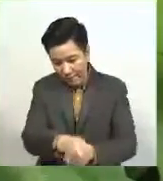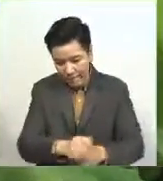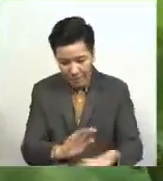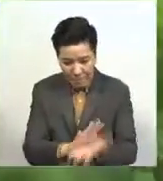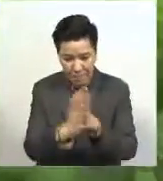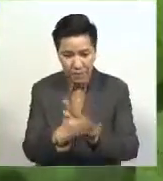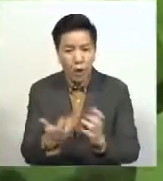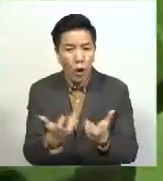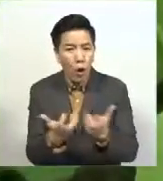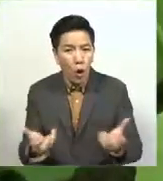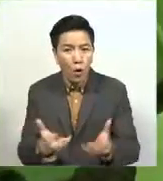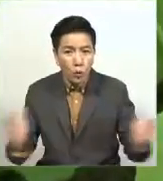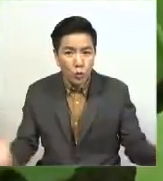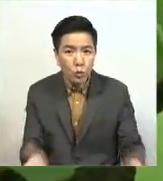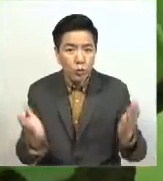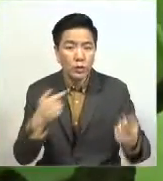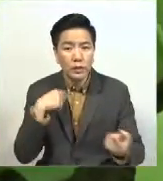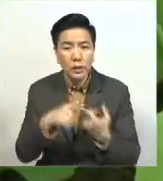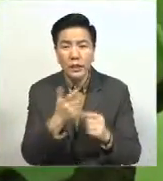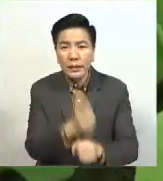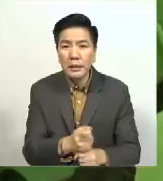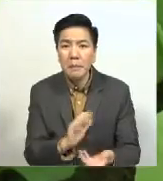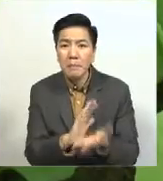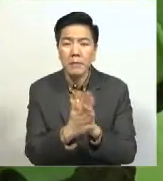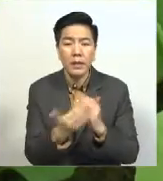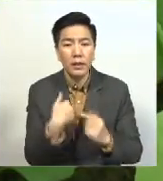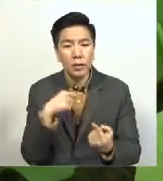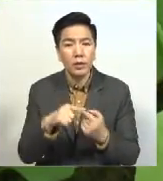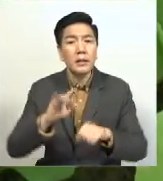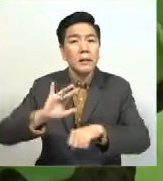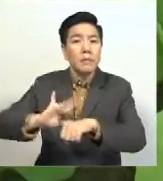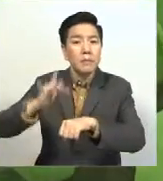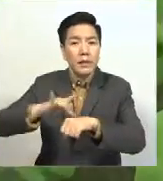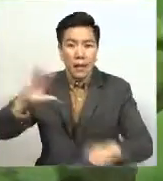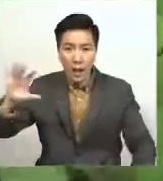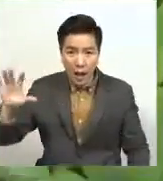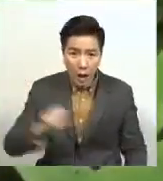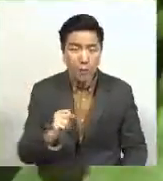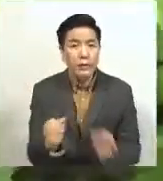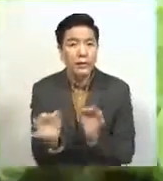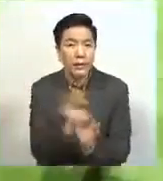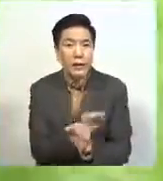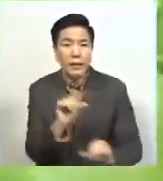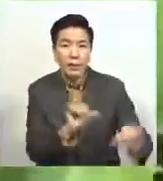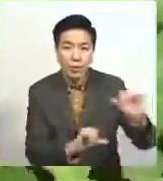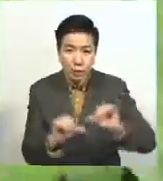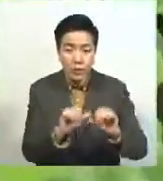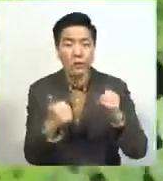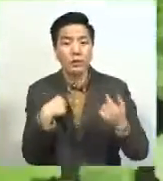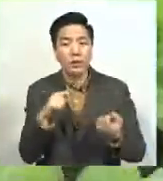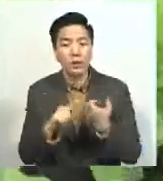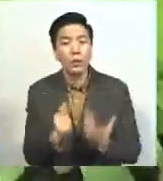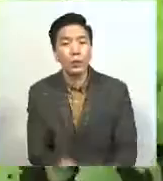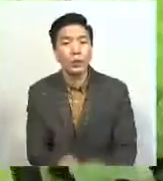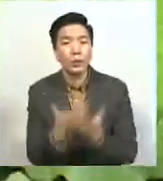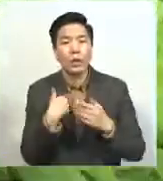สนุนเรื่องของเครื่องไม้เครื่องมือในการกำจัดวัชพืชแล้วก็ให้ใช้สารอินทรีย์กำจัดวัชพืชแทนการใช้สารเคมีที่